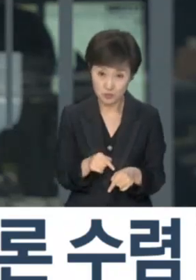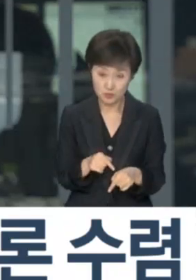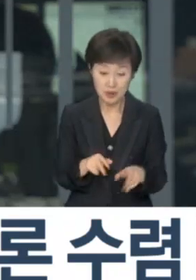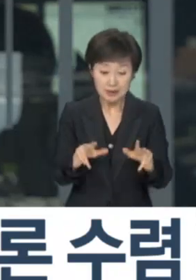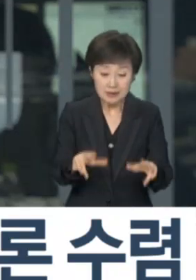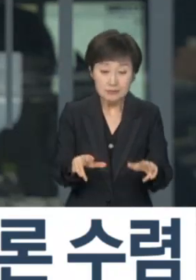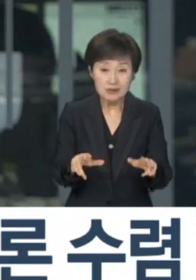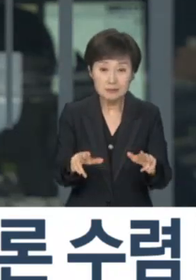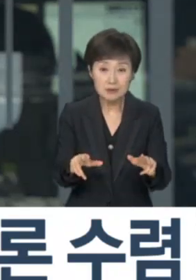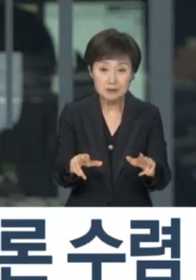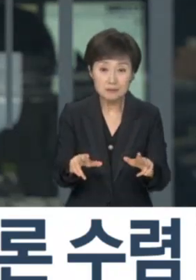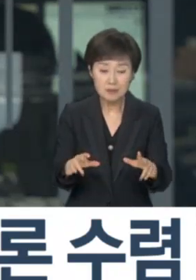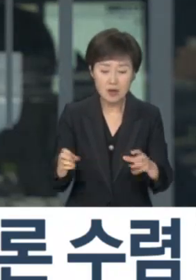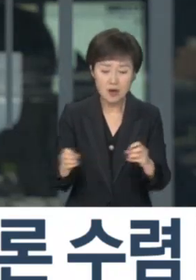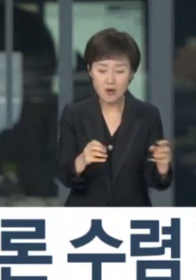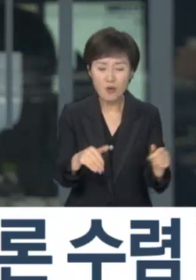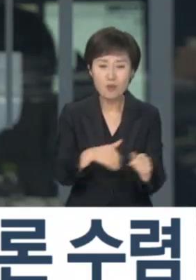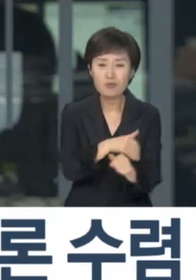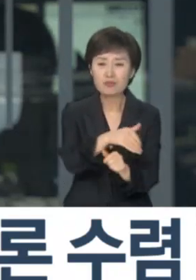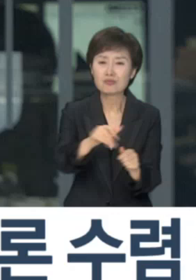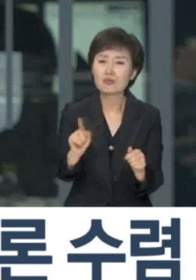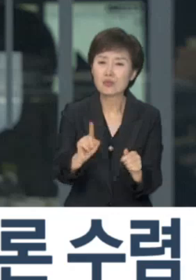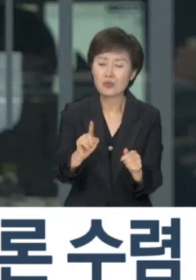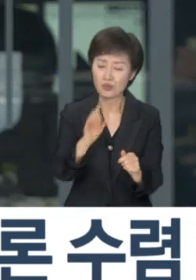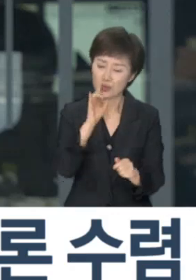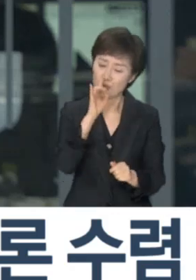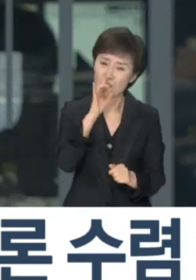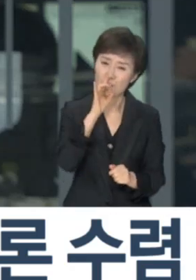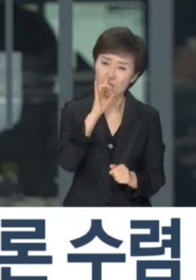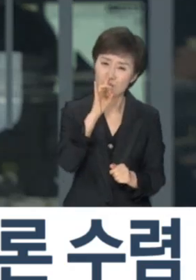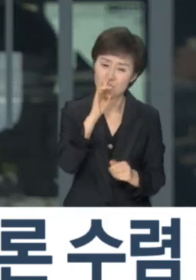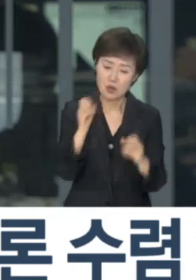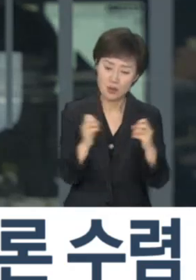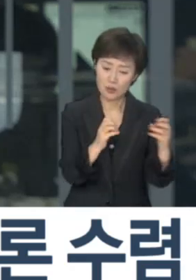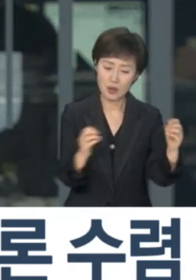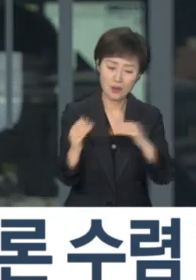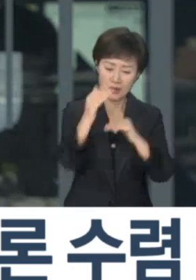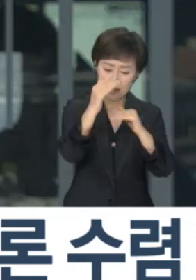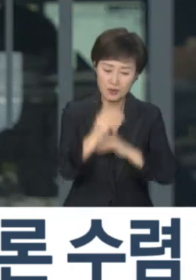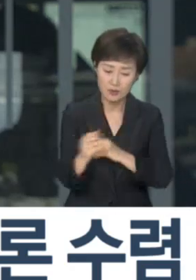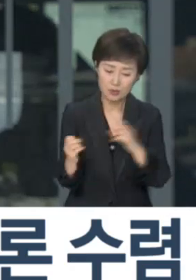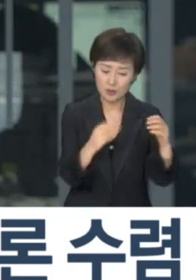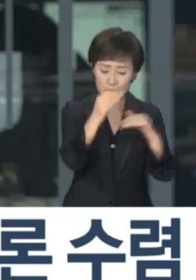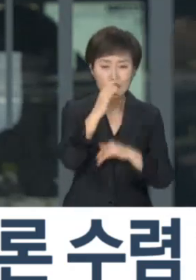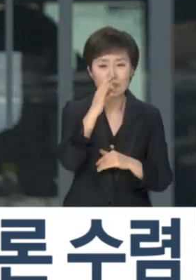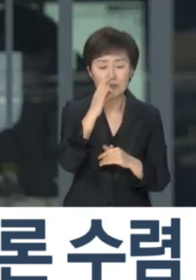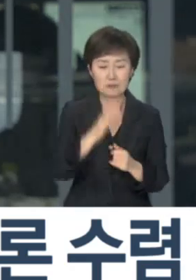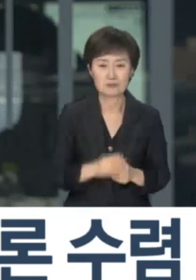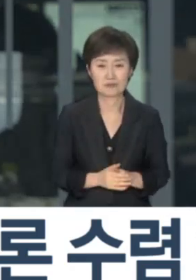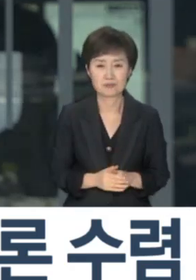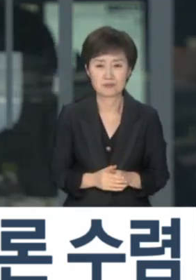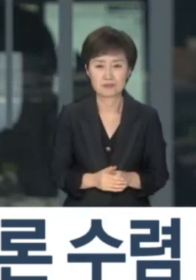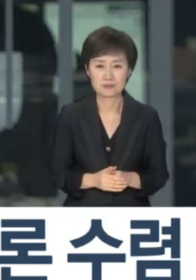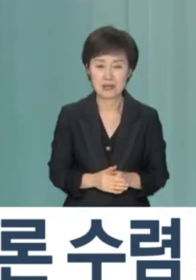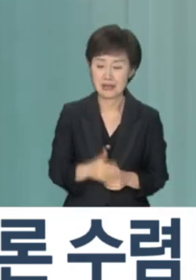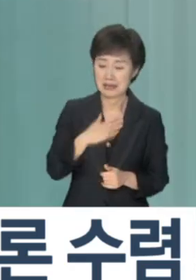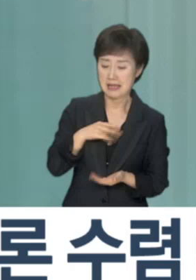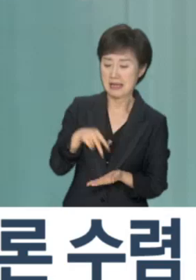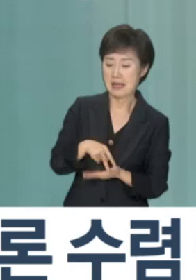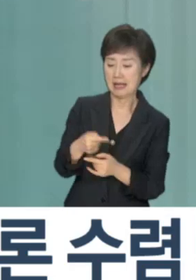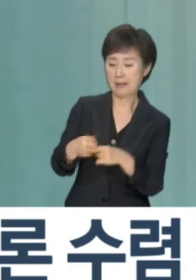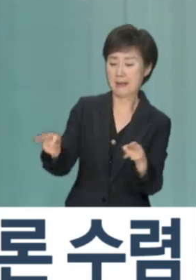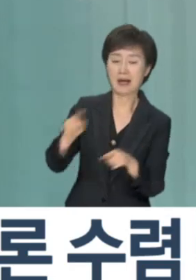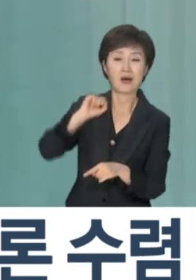지금 이 시간 좀 어떤 부분에 집중해서 이야기가 오가고 있을지 어떻게 전망하세요? 사실 상대방 이야기이기 때문에 뭐